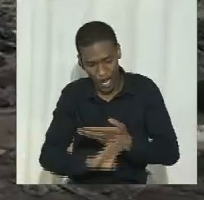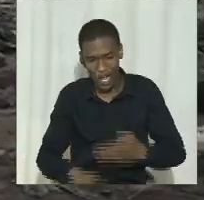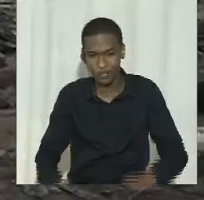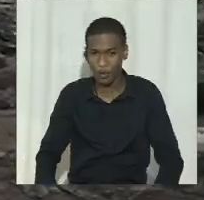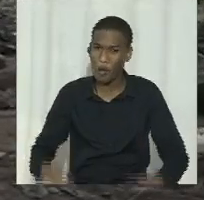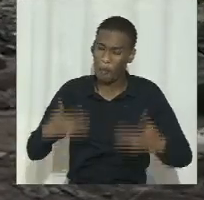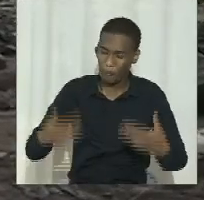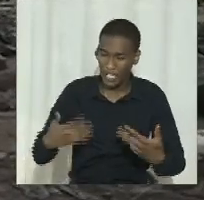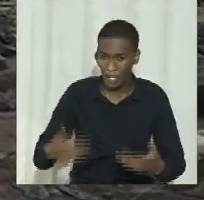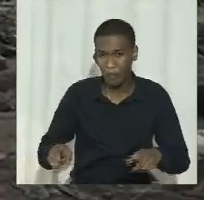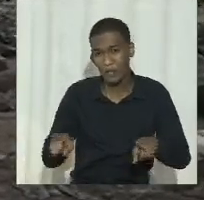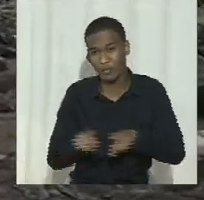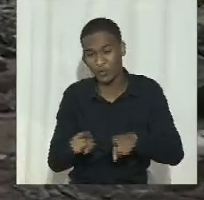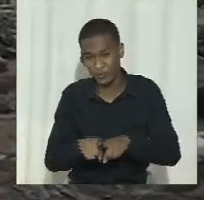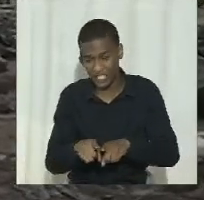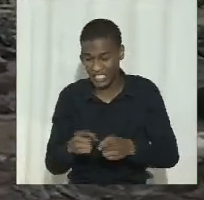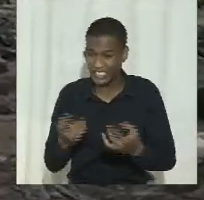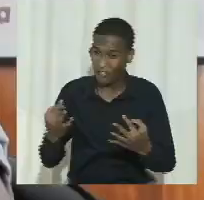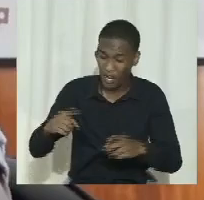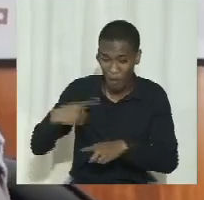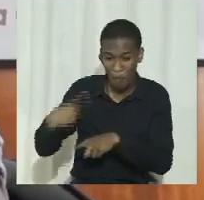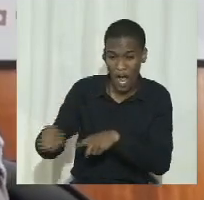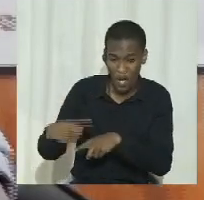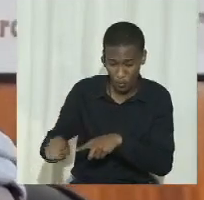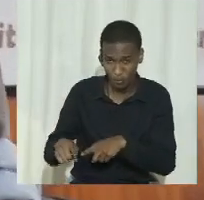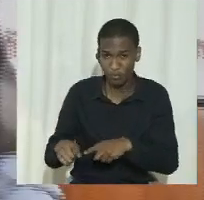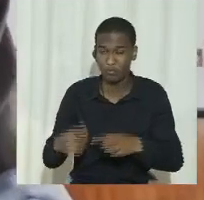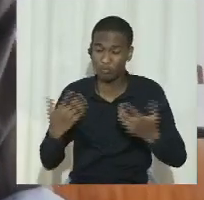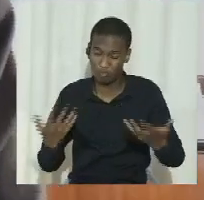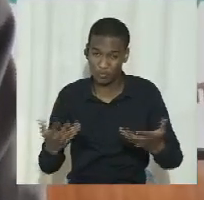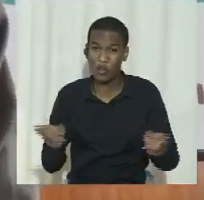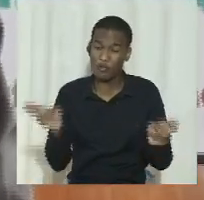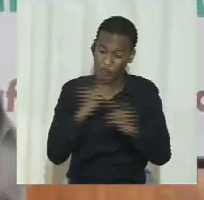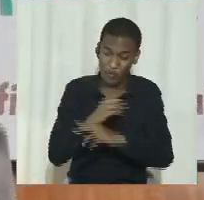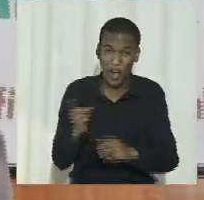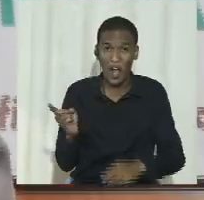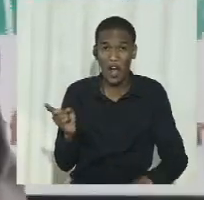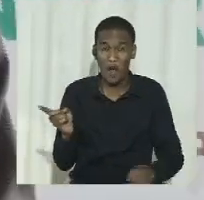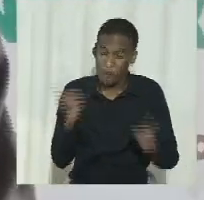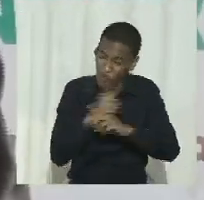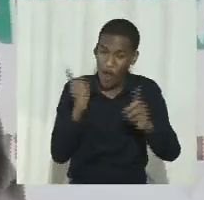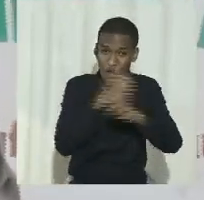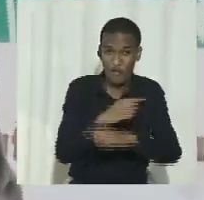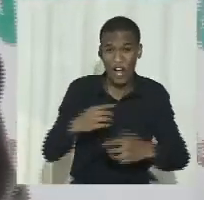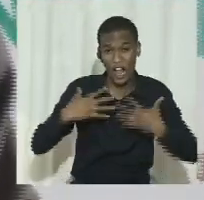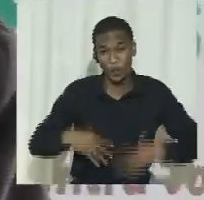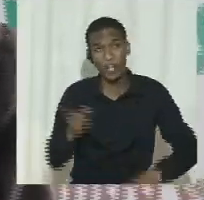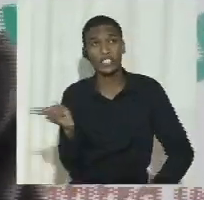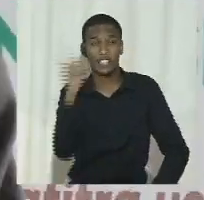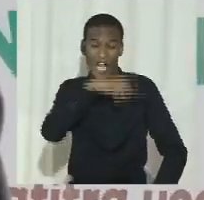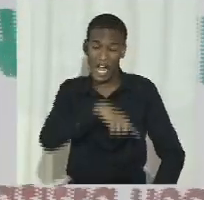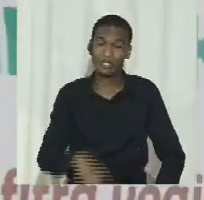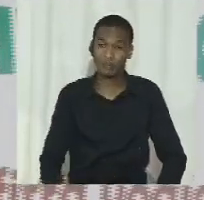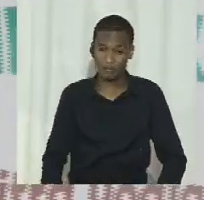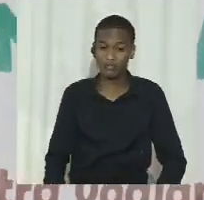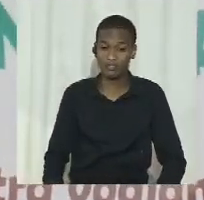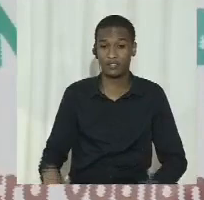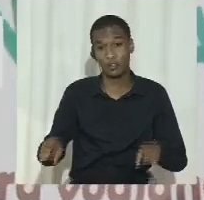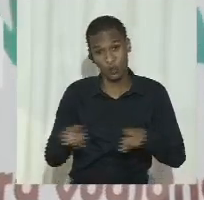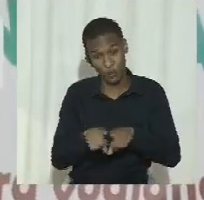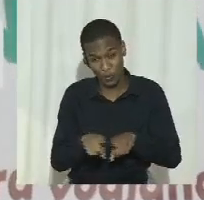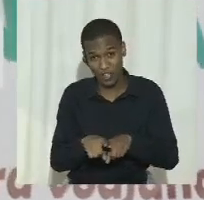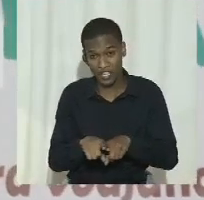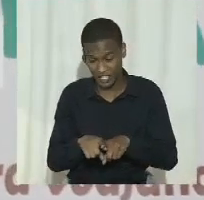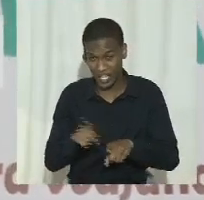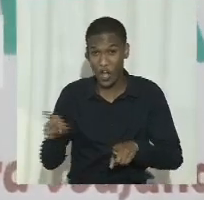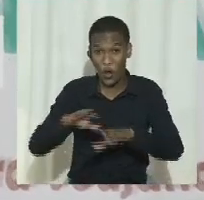izay miparitaka maneran-tany miakatra ny maripana izay mahatonga ny fiovaovan'ny toetr'andro manampy an'izany rehetrarehetra izany zany ny